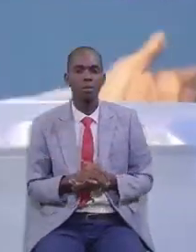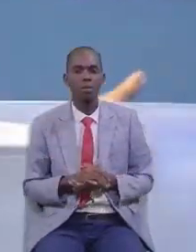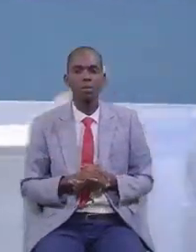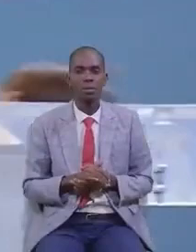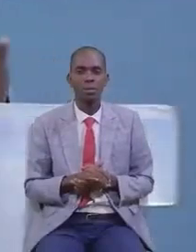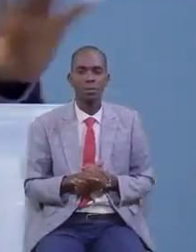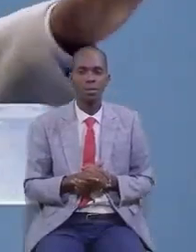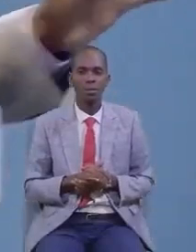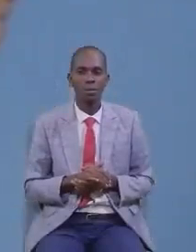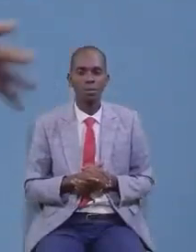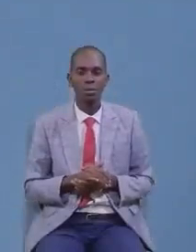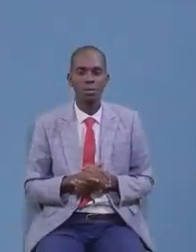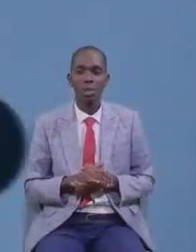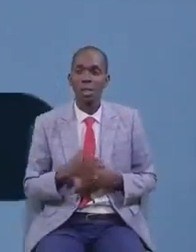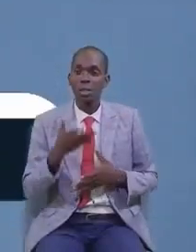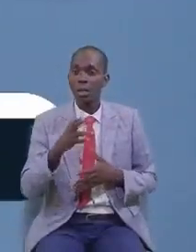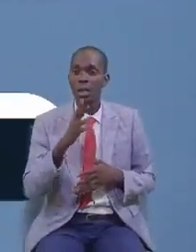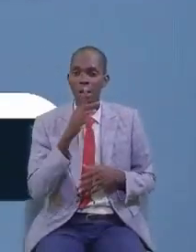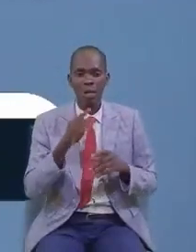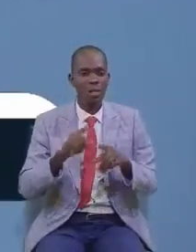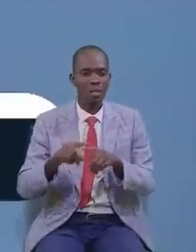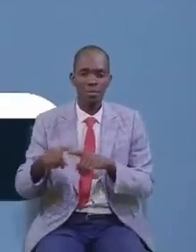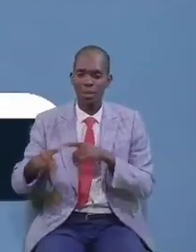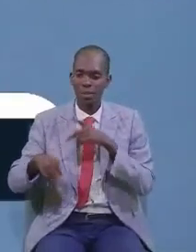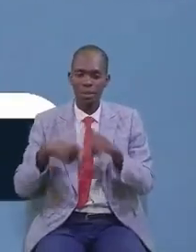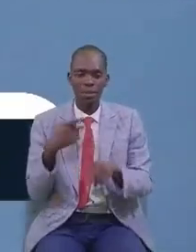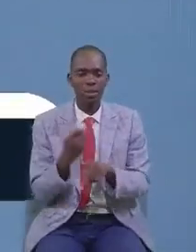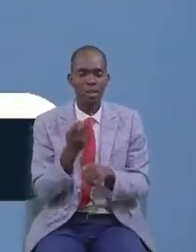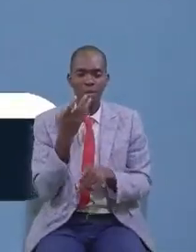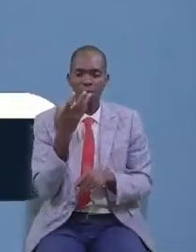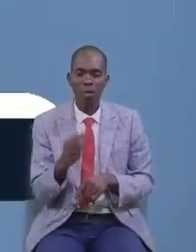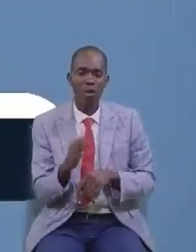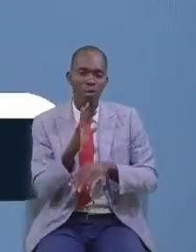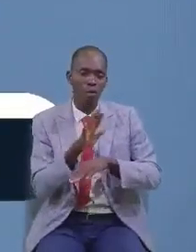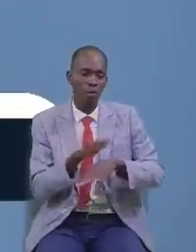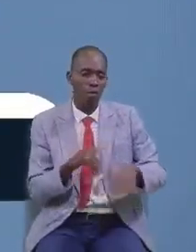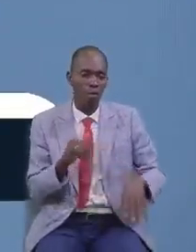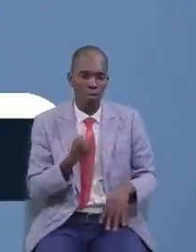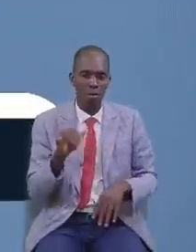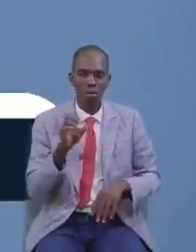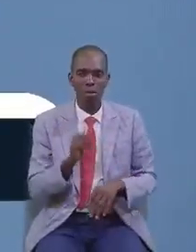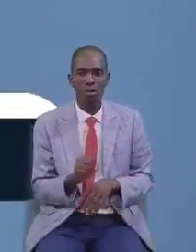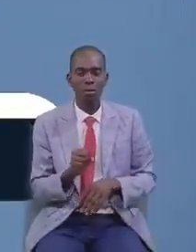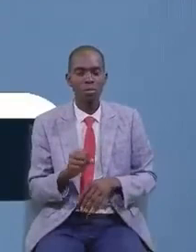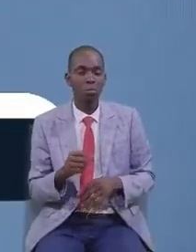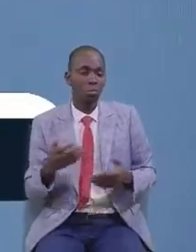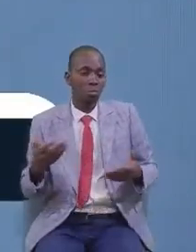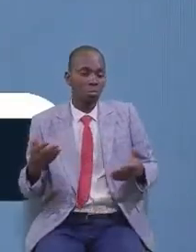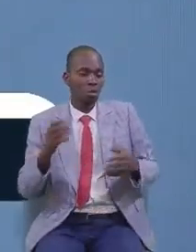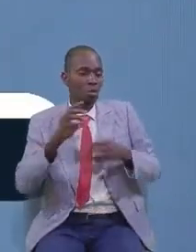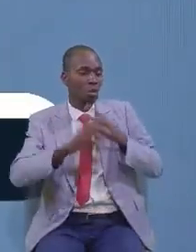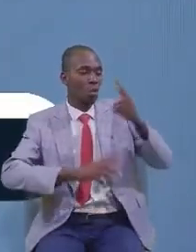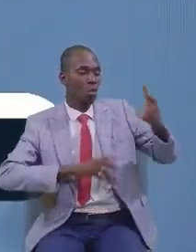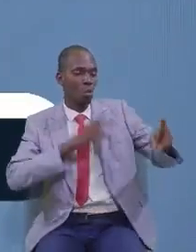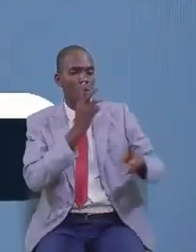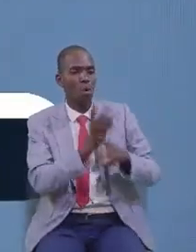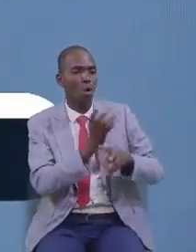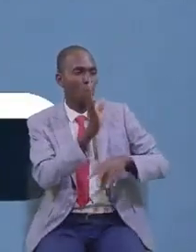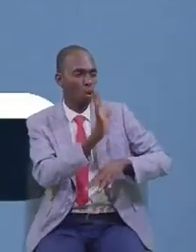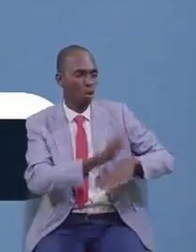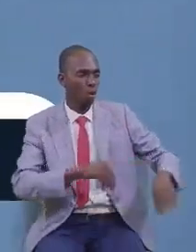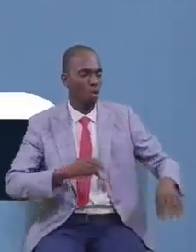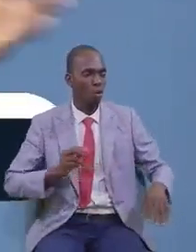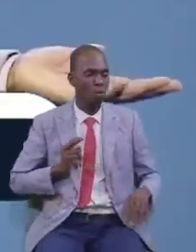yokka pilupu. There are different kinds of call. వివిధ రకాల పిలుపులు ఉంటాయి. The world calls us. లోకం